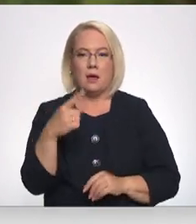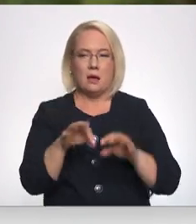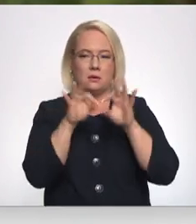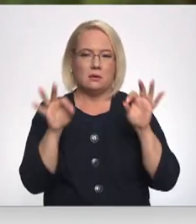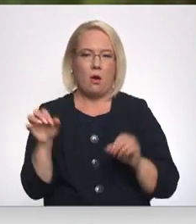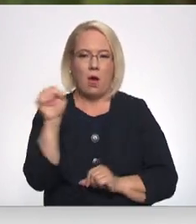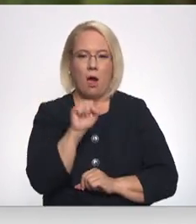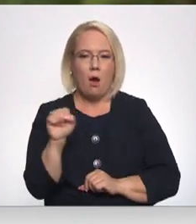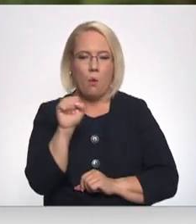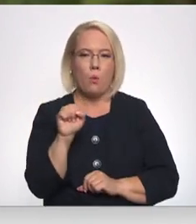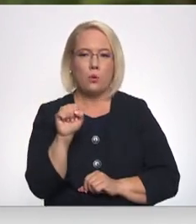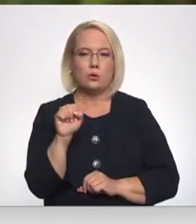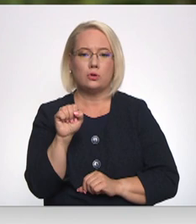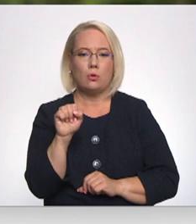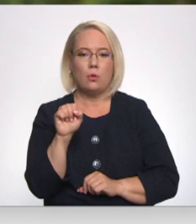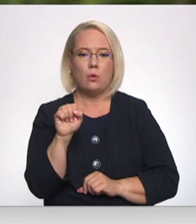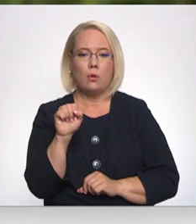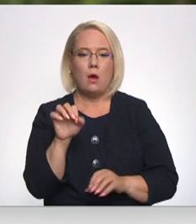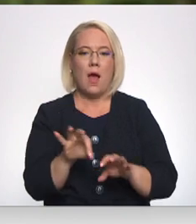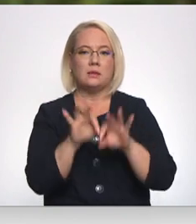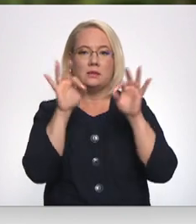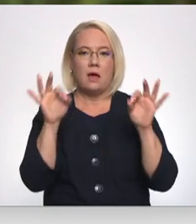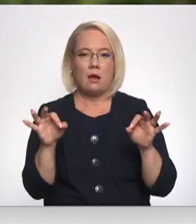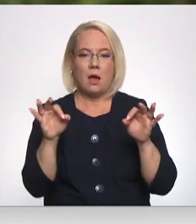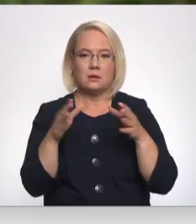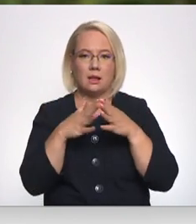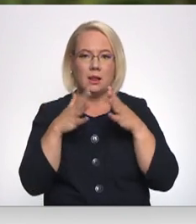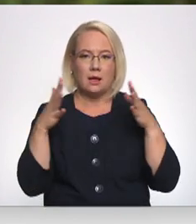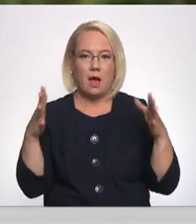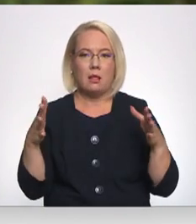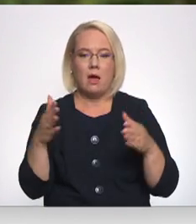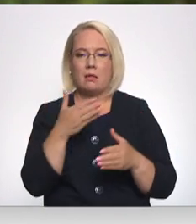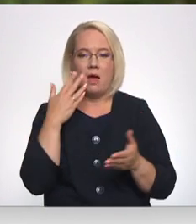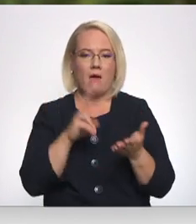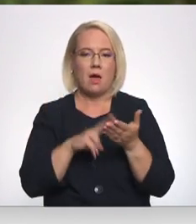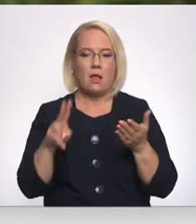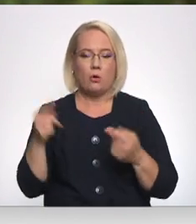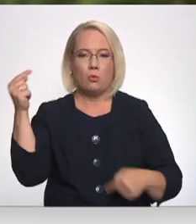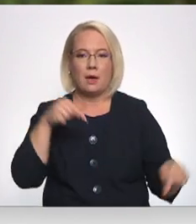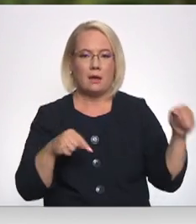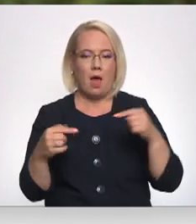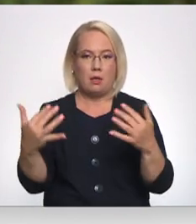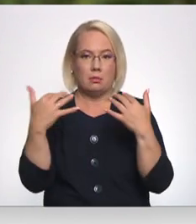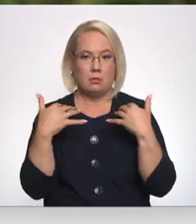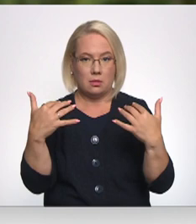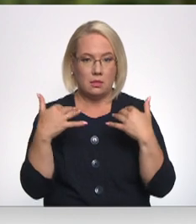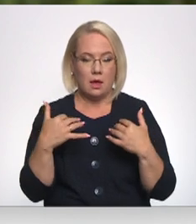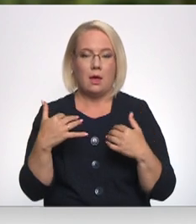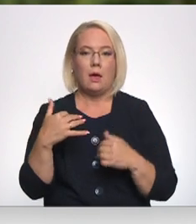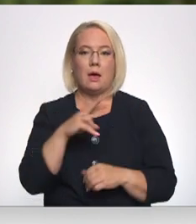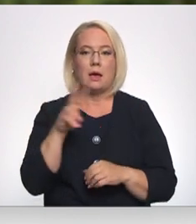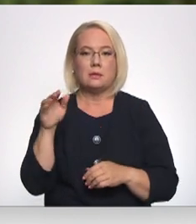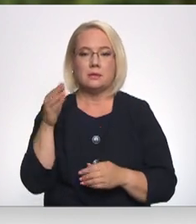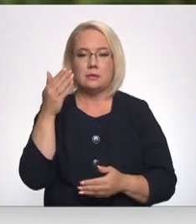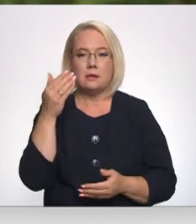augustu atsakas lielā nelegālo imigrantu plūsma, personu plūsma, kas